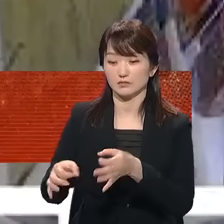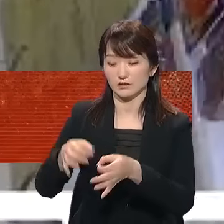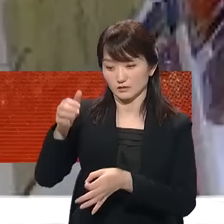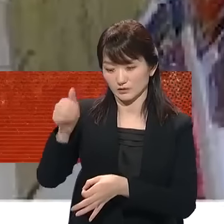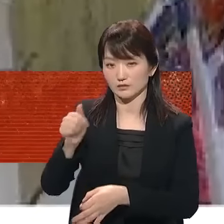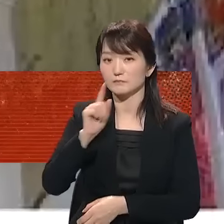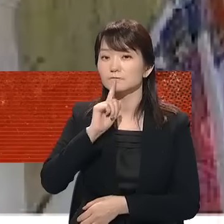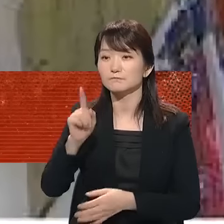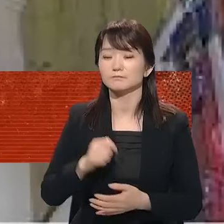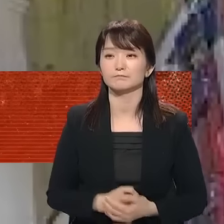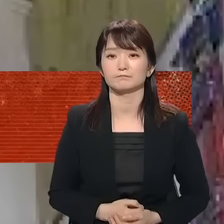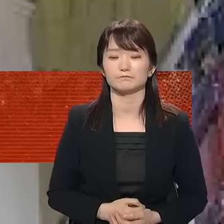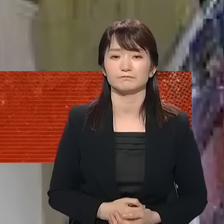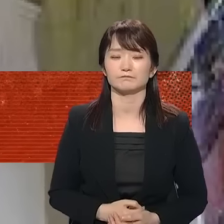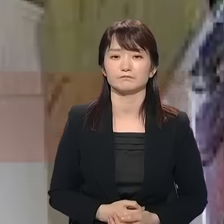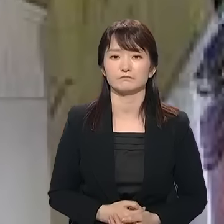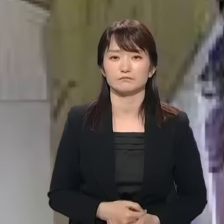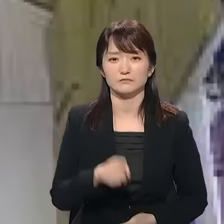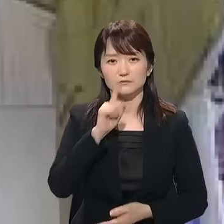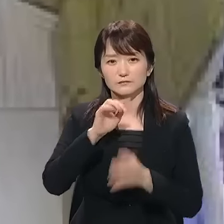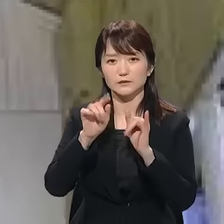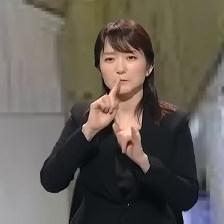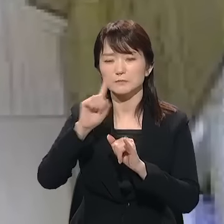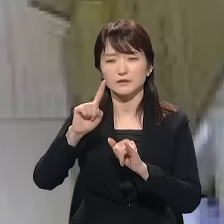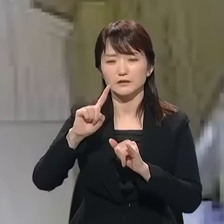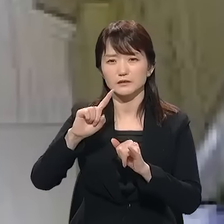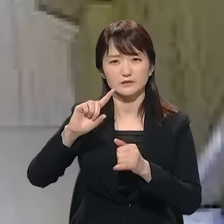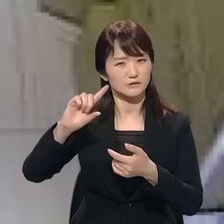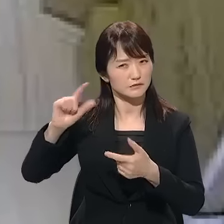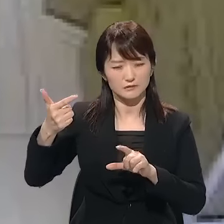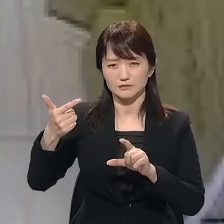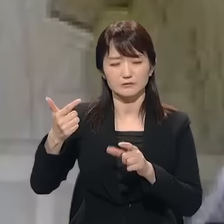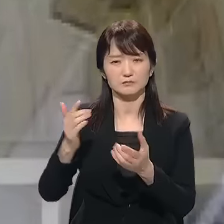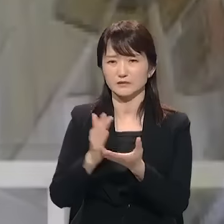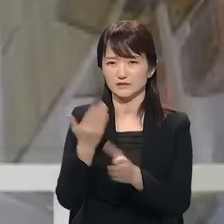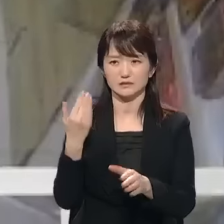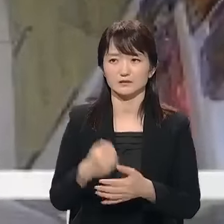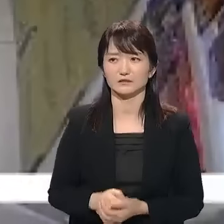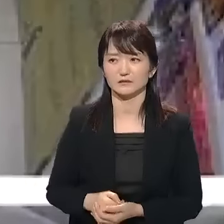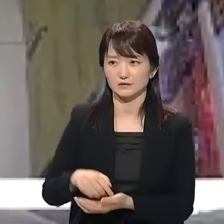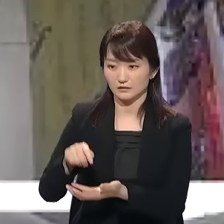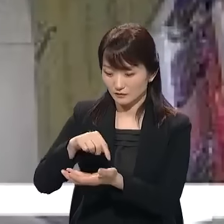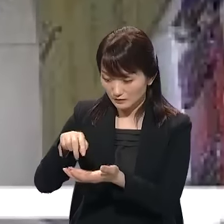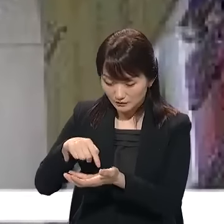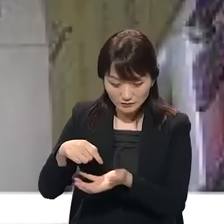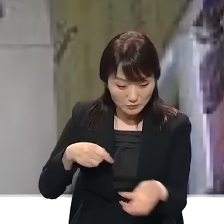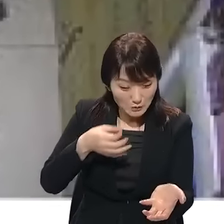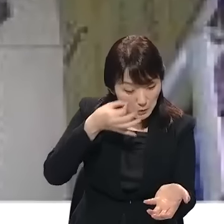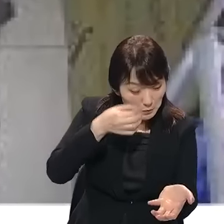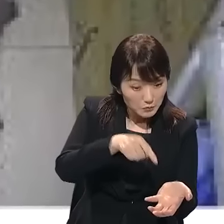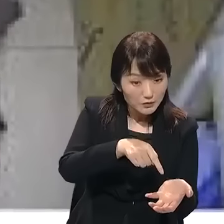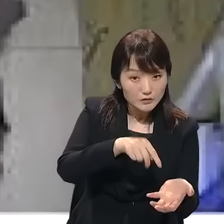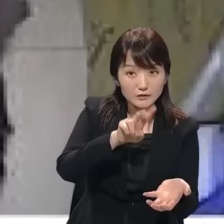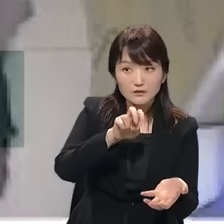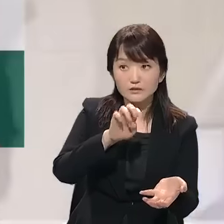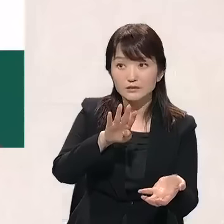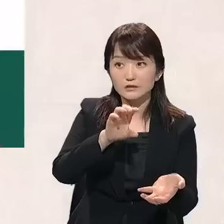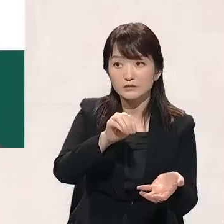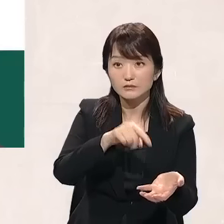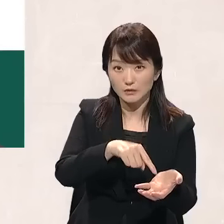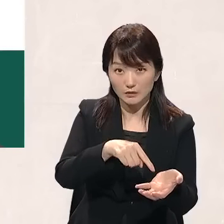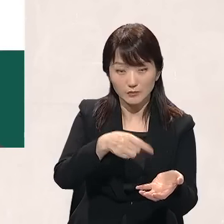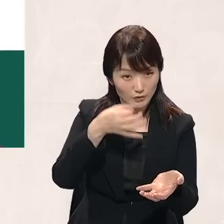얘기고요. 제보자는 조금 달리 얘기를 합니다. 당시 계산기로 보여준 거는 24만 원의